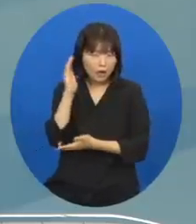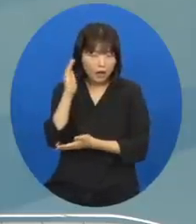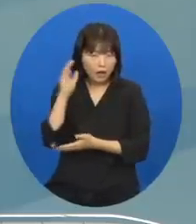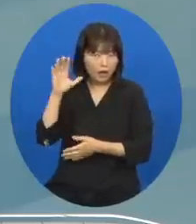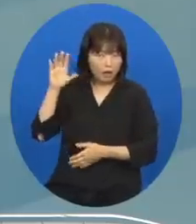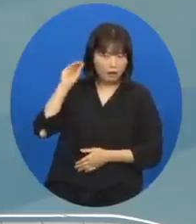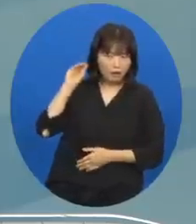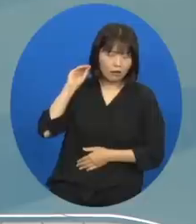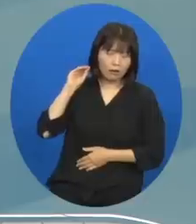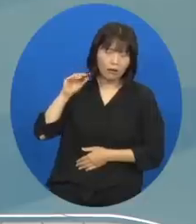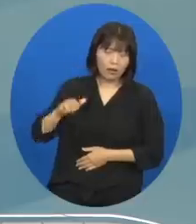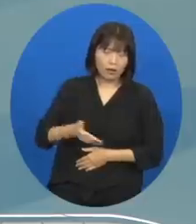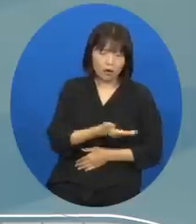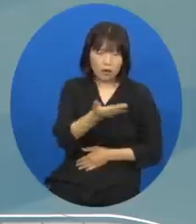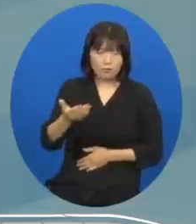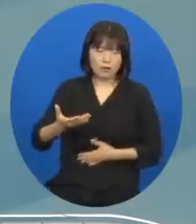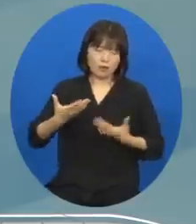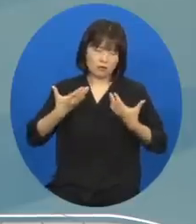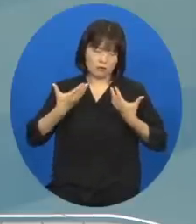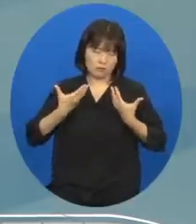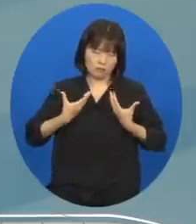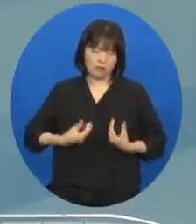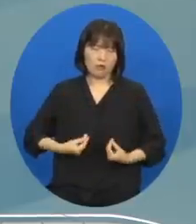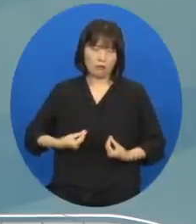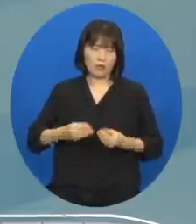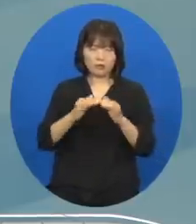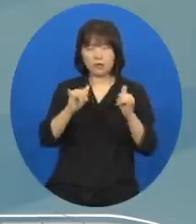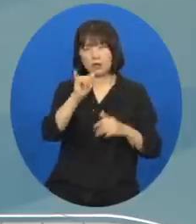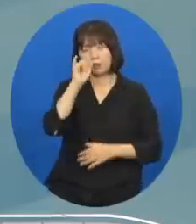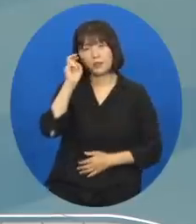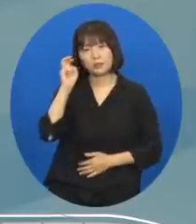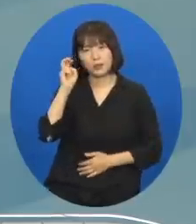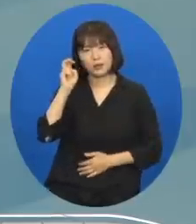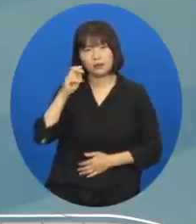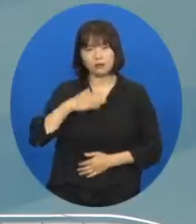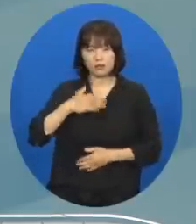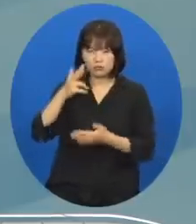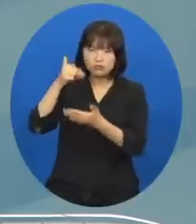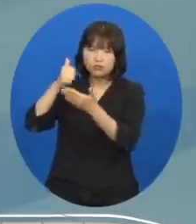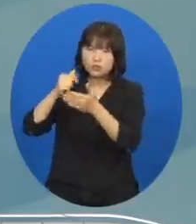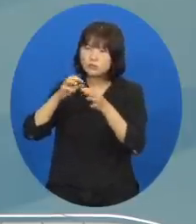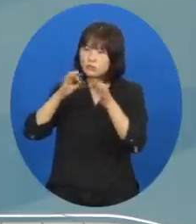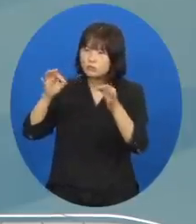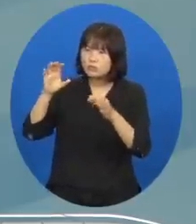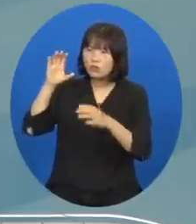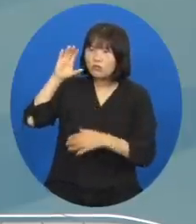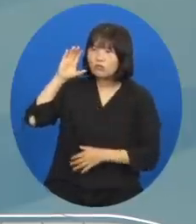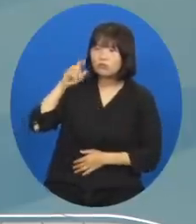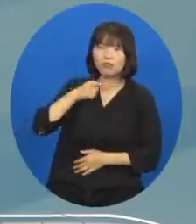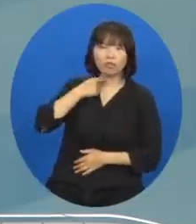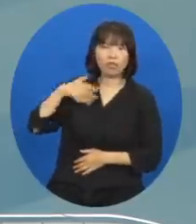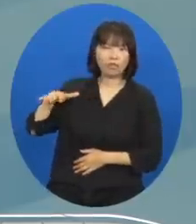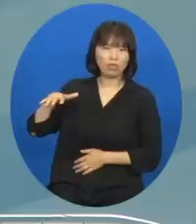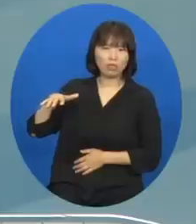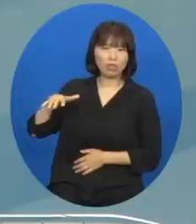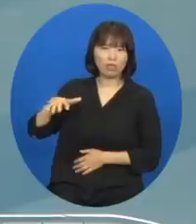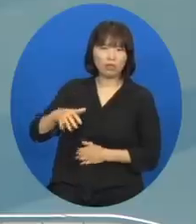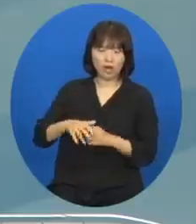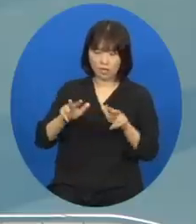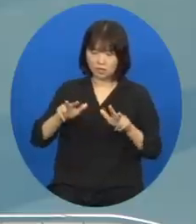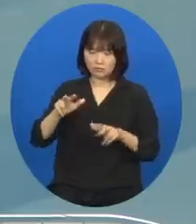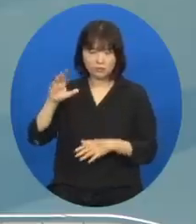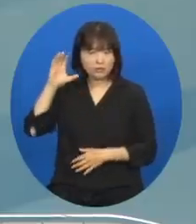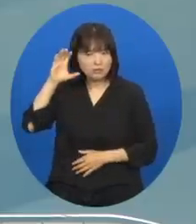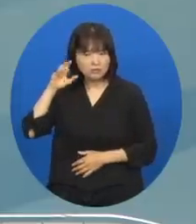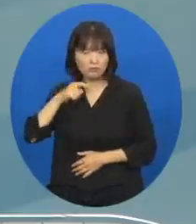중에는 절망하는 분도 계실 겁니다. 나는 주님의 음성을 못 들었는데, 지금도 못